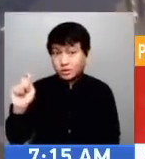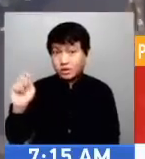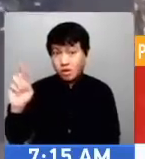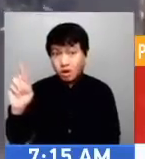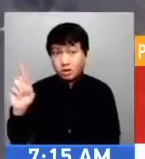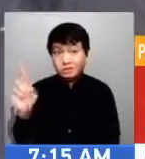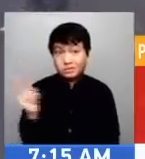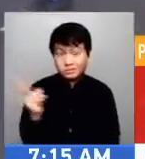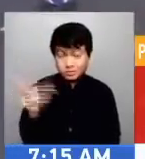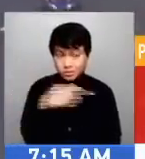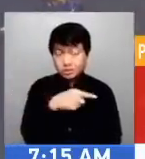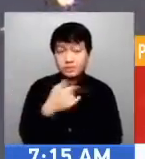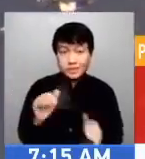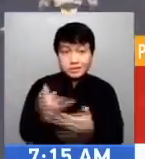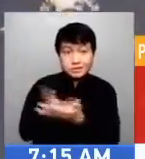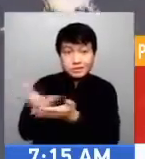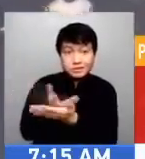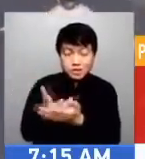PUV Modernization Program?